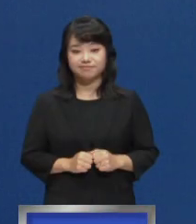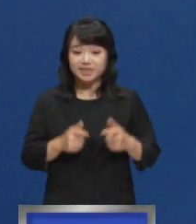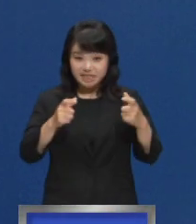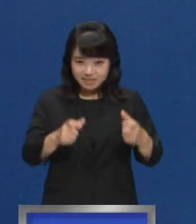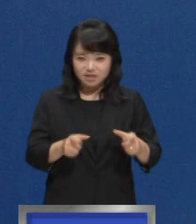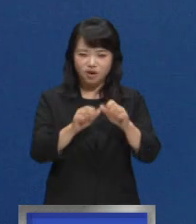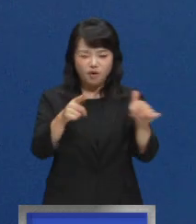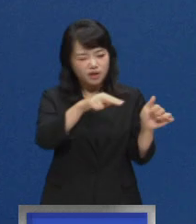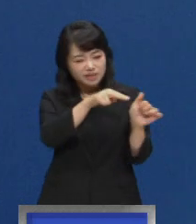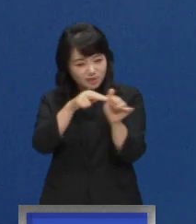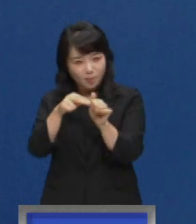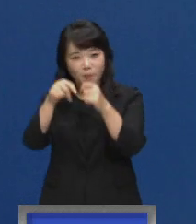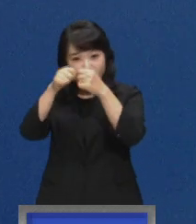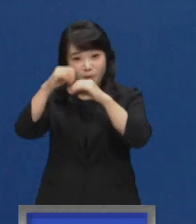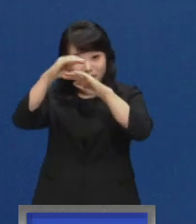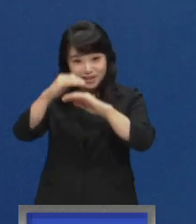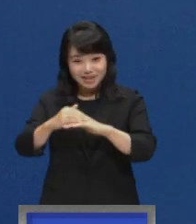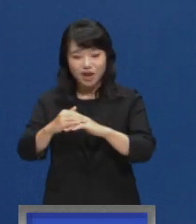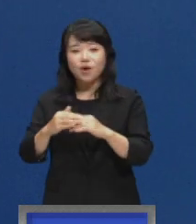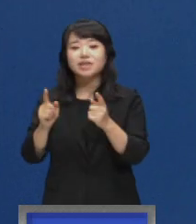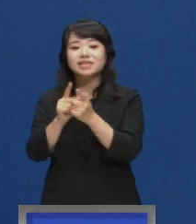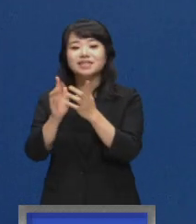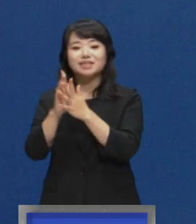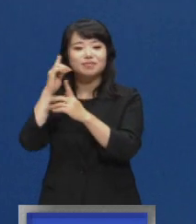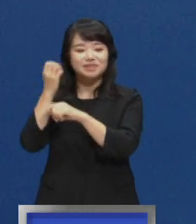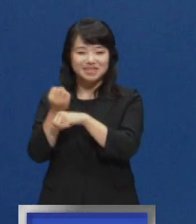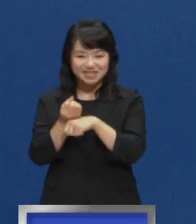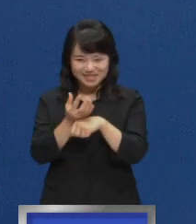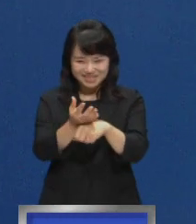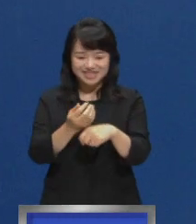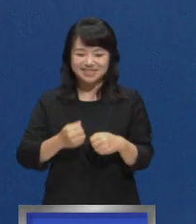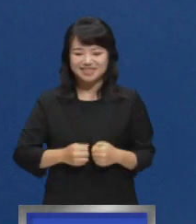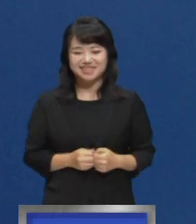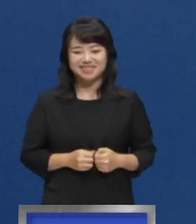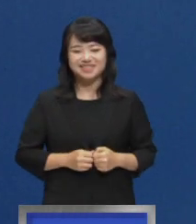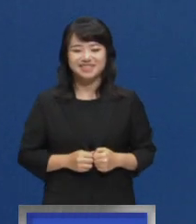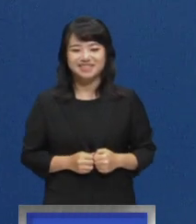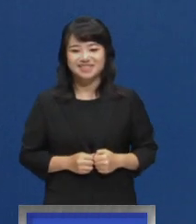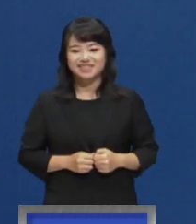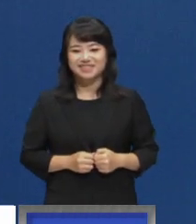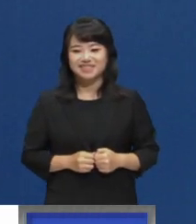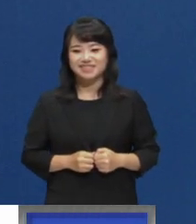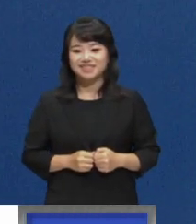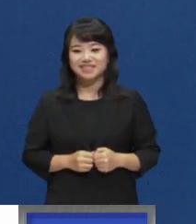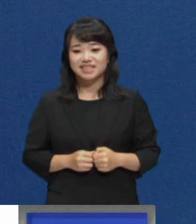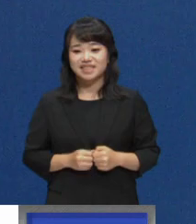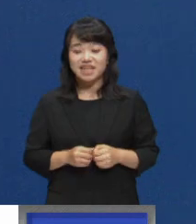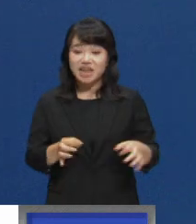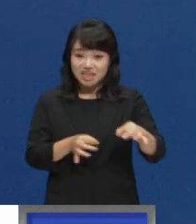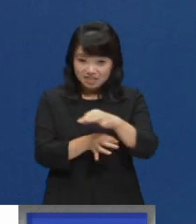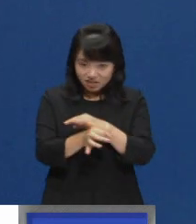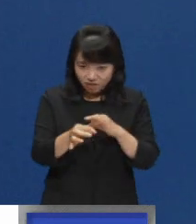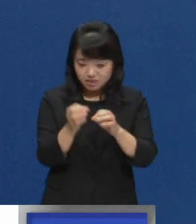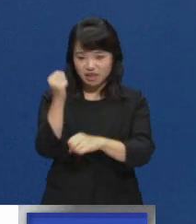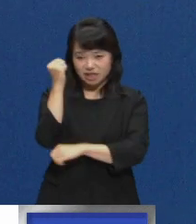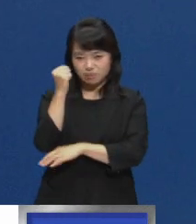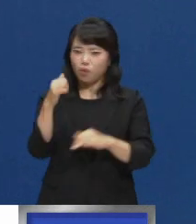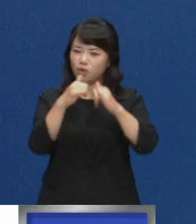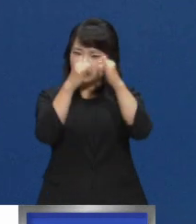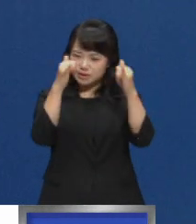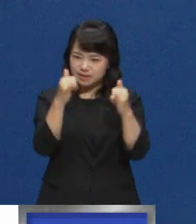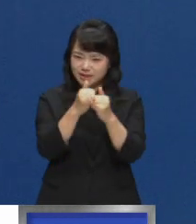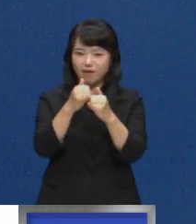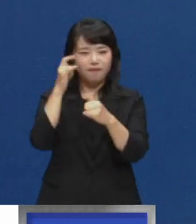지역의 다양한 정보와 소소한 이야기를 주민이 직접 전하는 주민통신원 순서입니다. 이 시장 경제를 기반으로 사회적